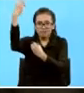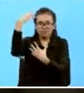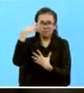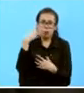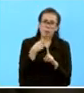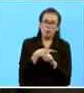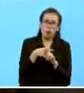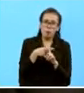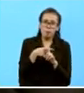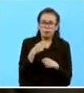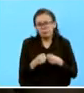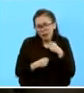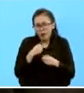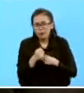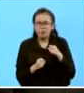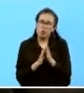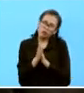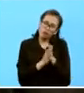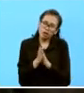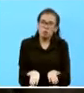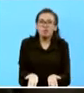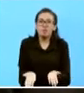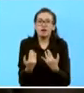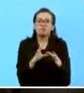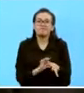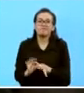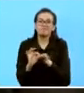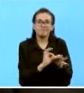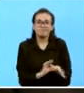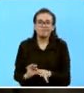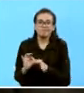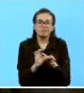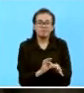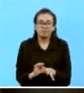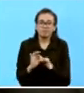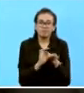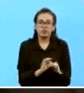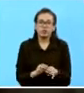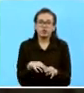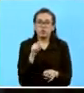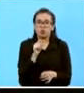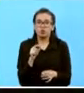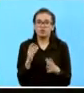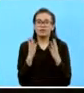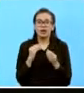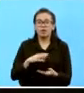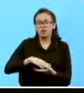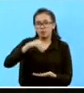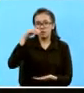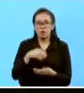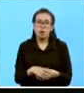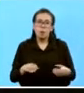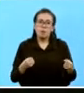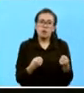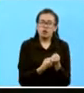menambah kekuatan kami untuk bisa membangun sinergitas pada ikhtiar di Jawa Timur ini. Mengusung